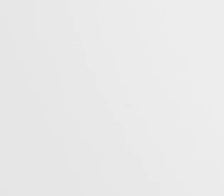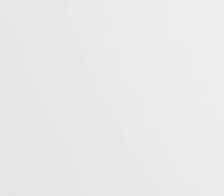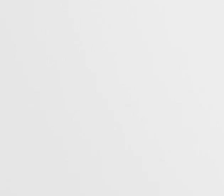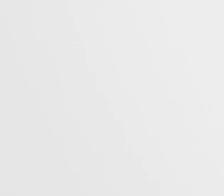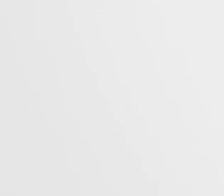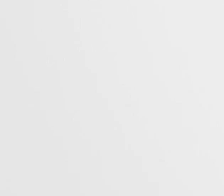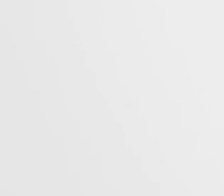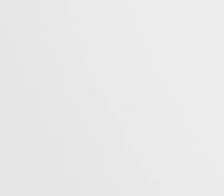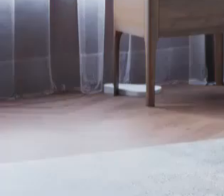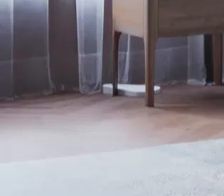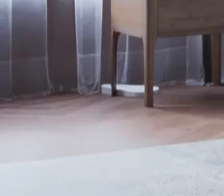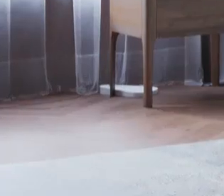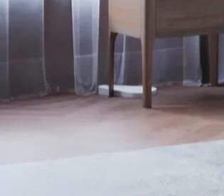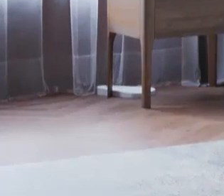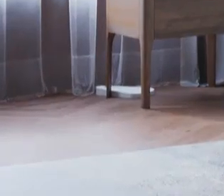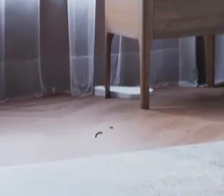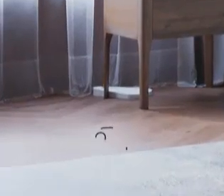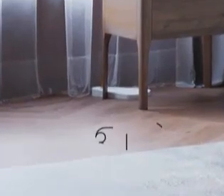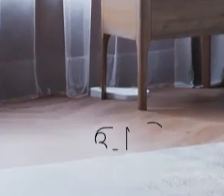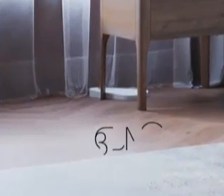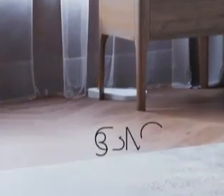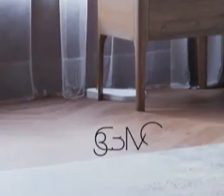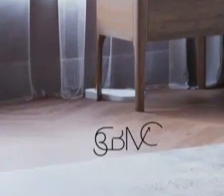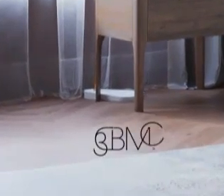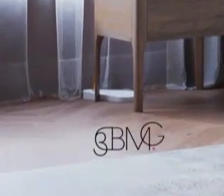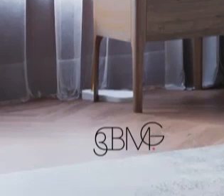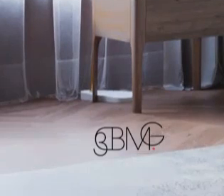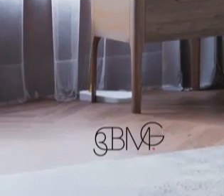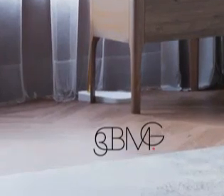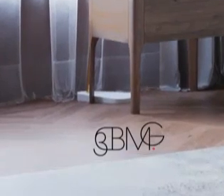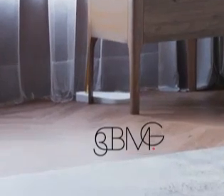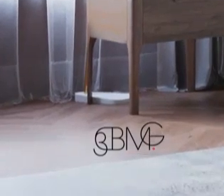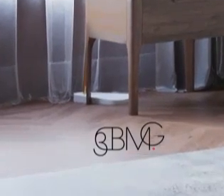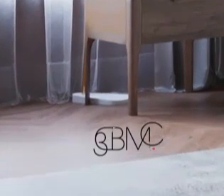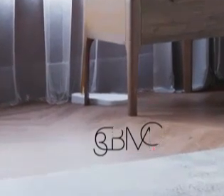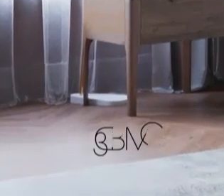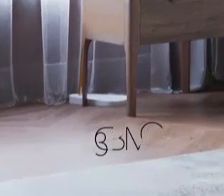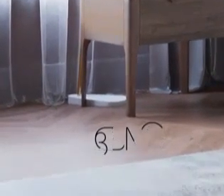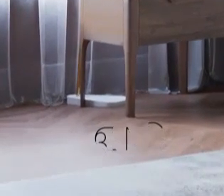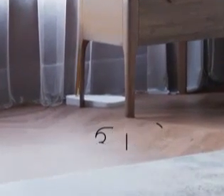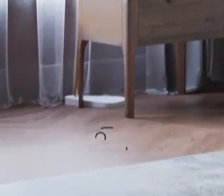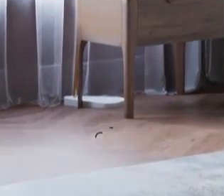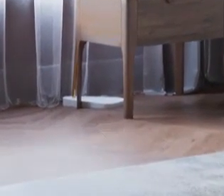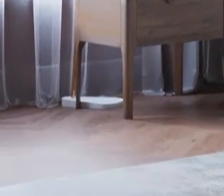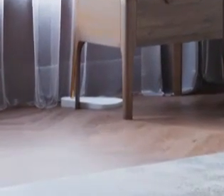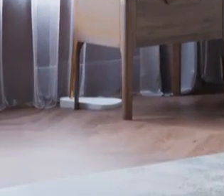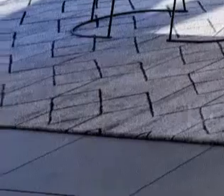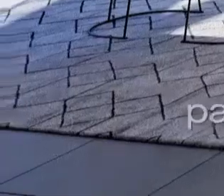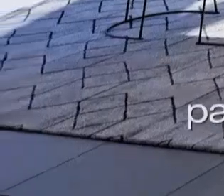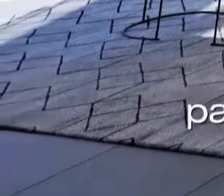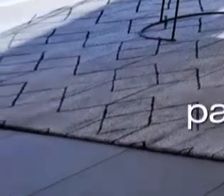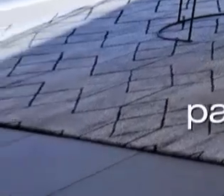התחזית בחסות סוויס סיסטם, נראה אותך יוצא מהמיטה. סוויס סיסטם, מערכות